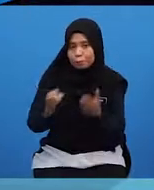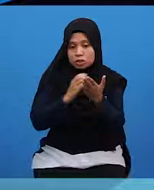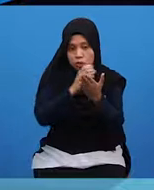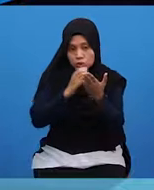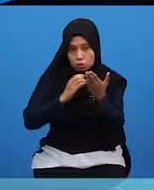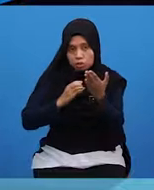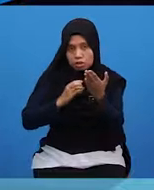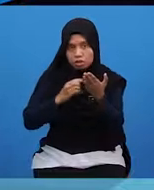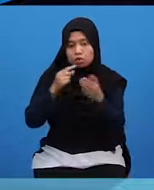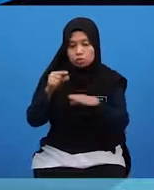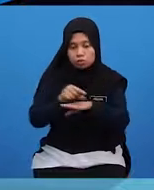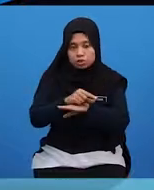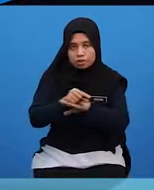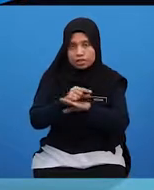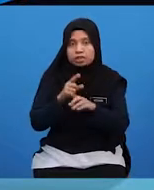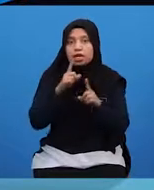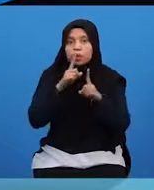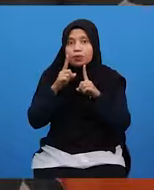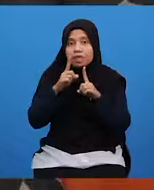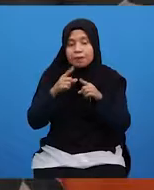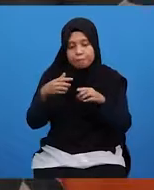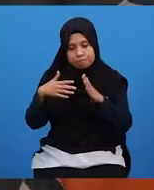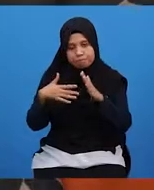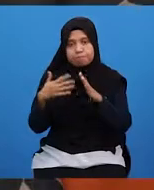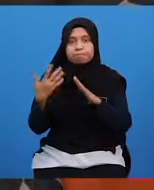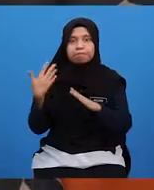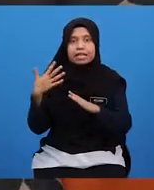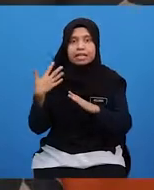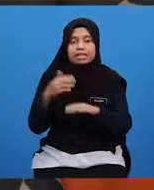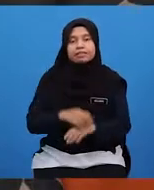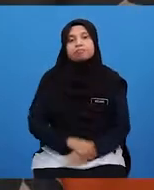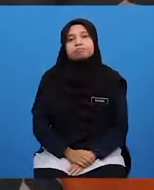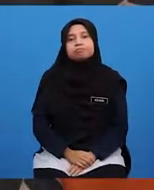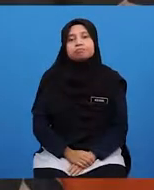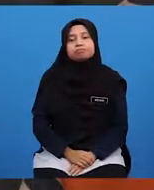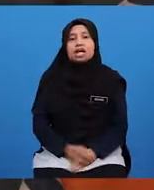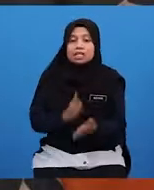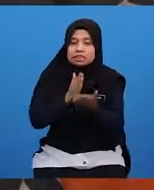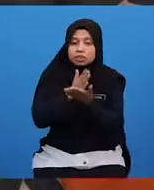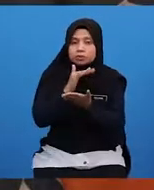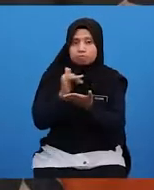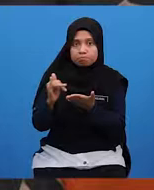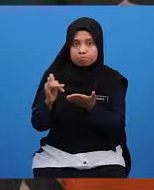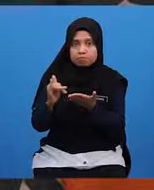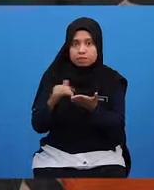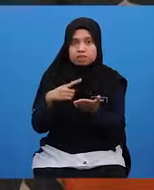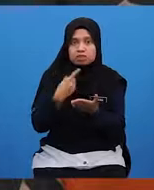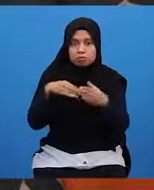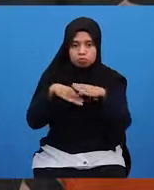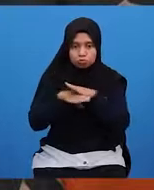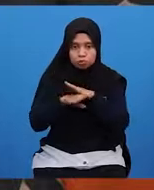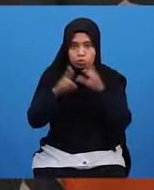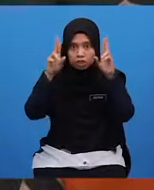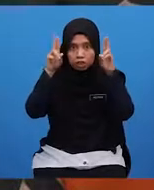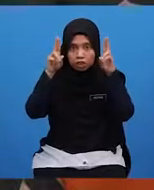dengan menggunakan lilin panas. Baiklah murid-murid, seterusnya kita masuk ke segmen